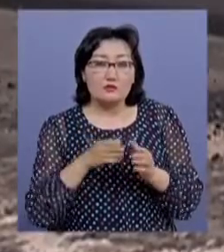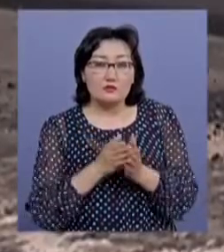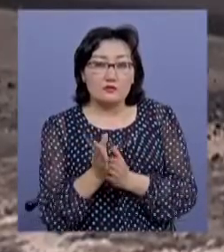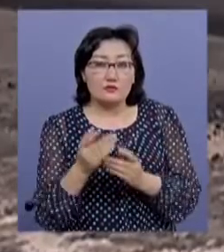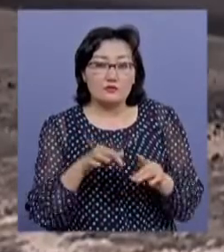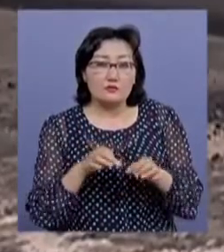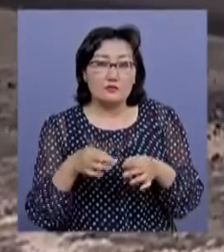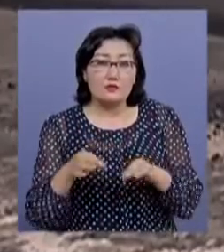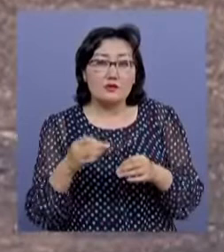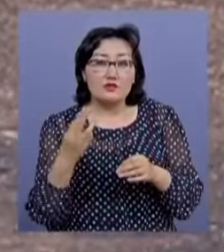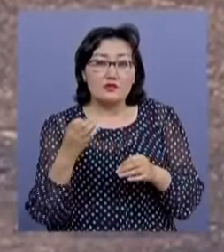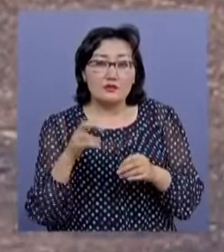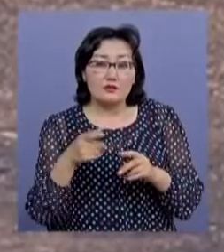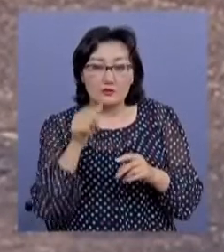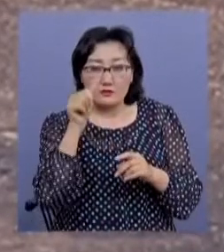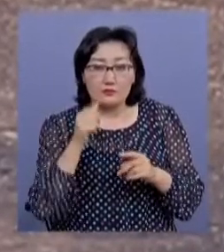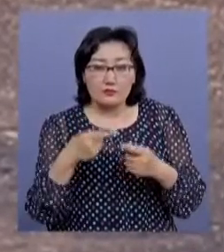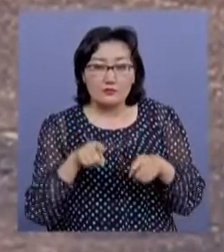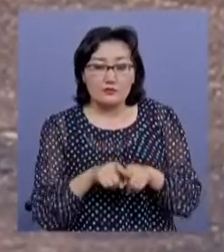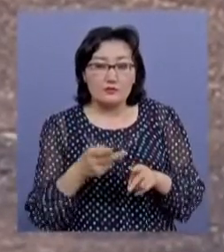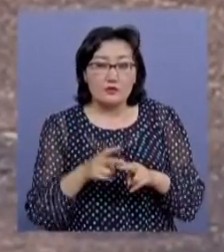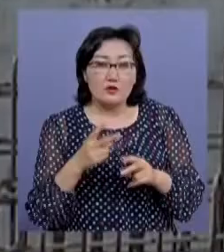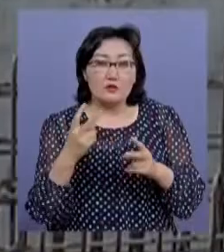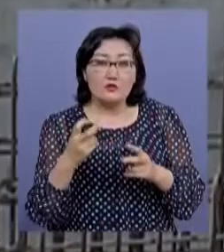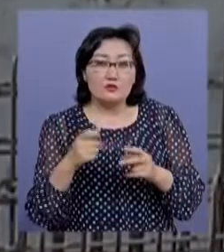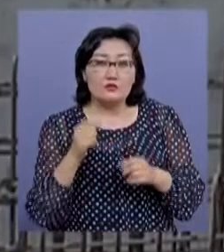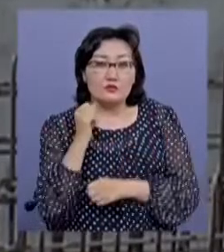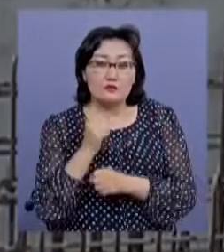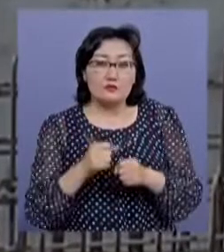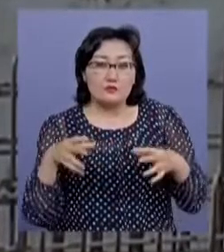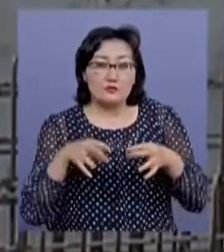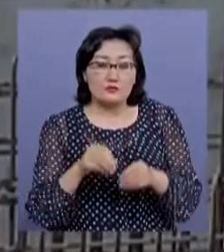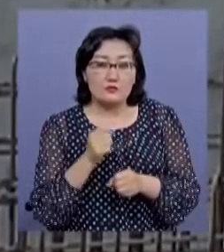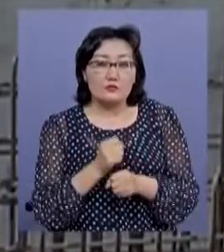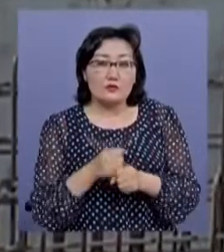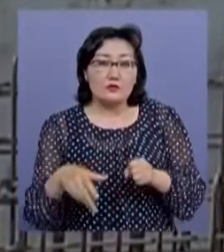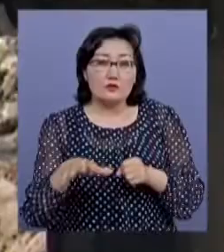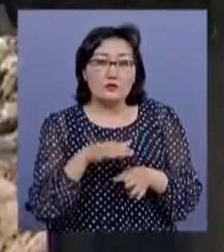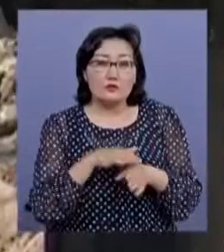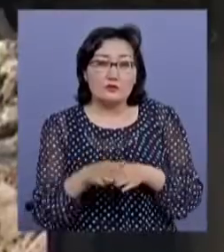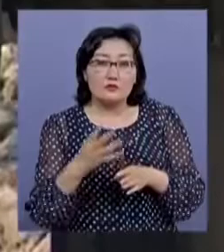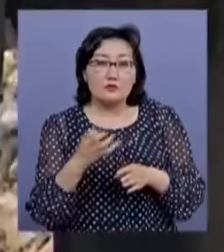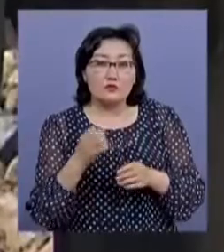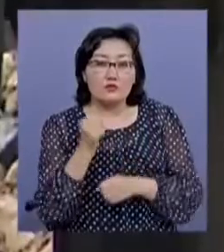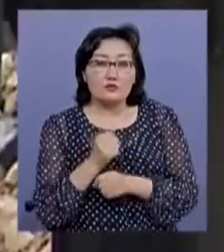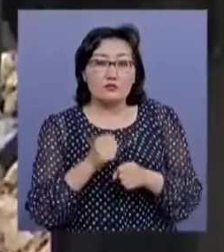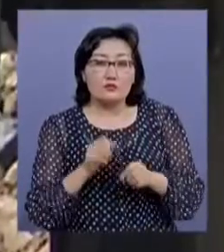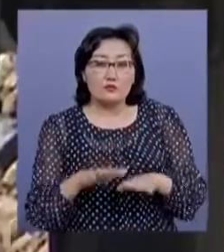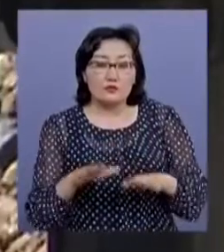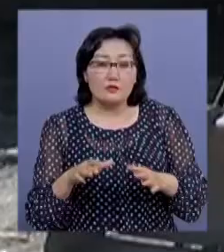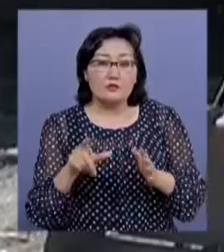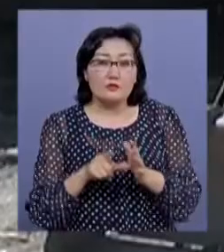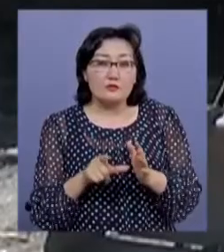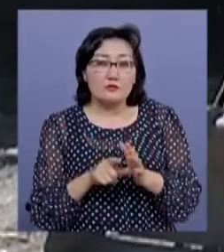қозғалыс шілде айында іске қосылмақ. Оның құрылысына қазір 300-ден астам жұмысшы жұмылдырылған. Ал жалпы 400 жұмыс орны құрылған. Бюджетке салық